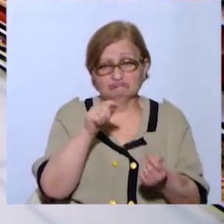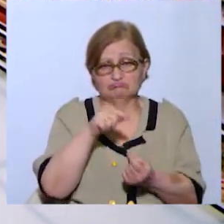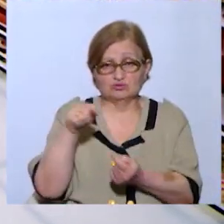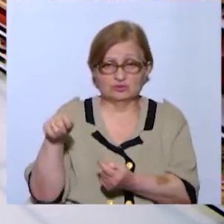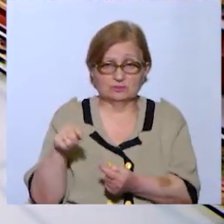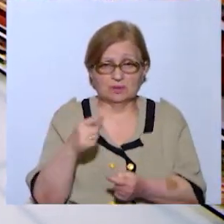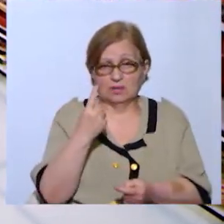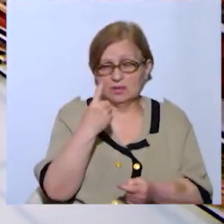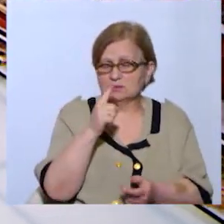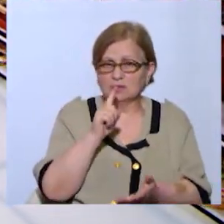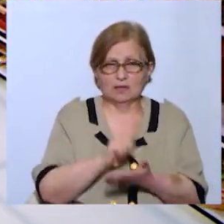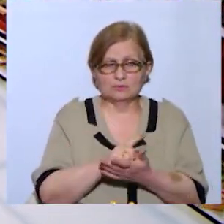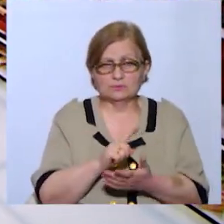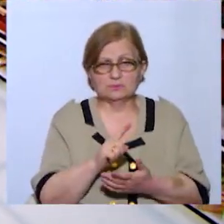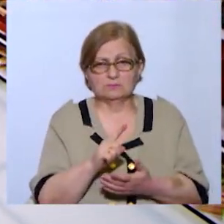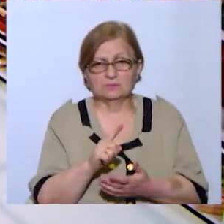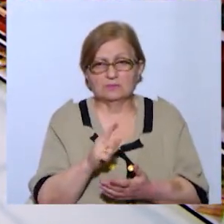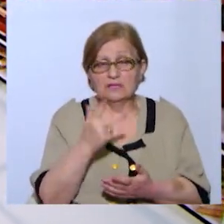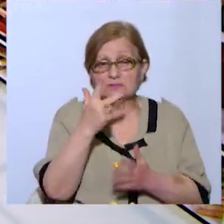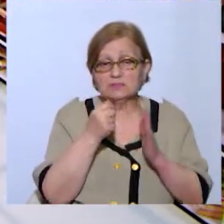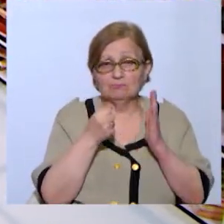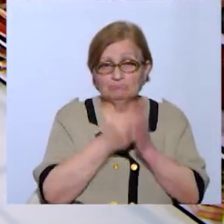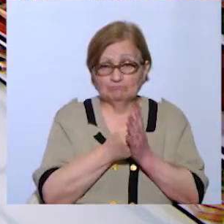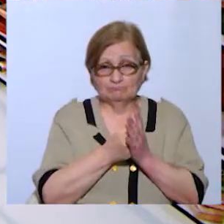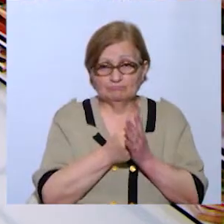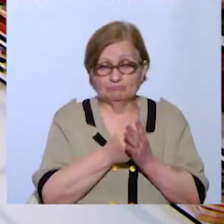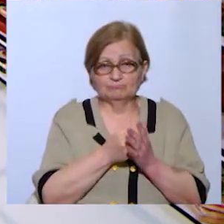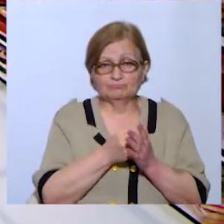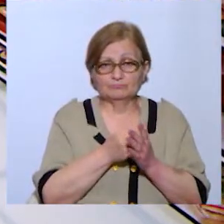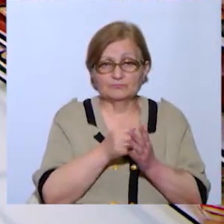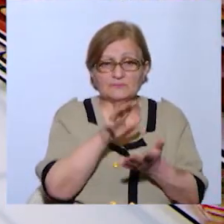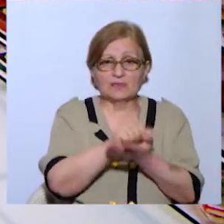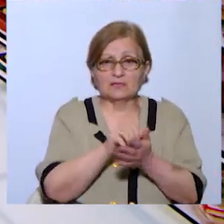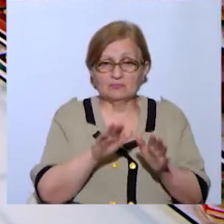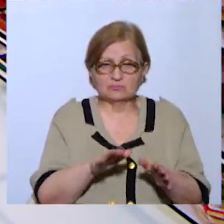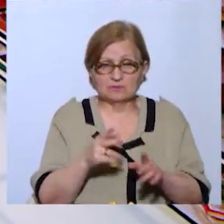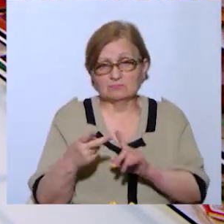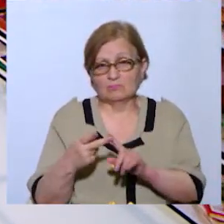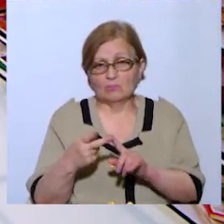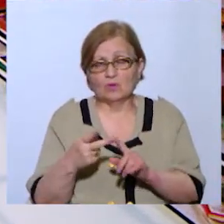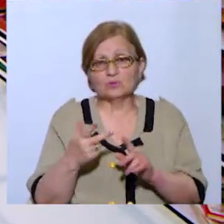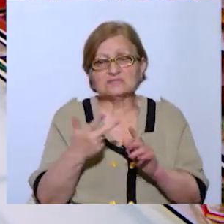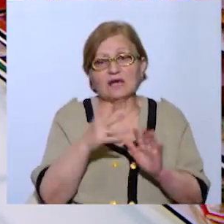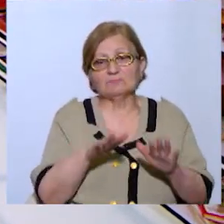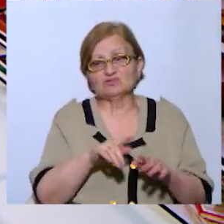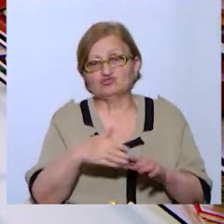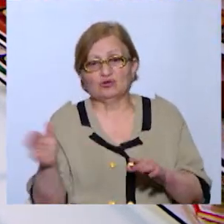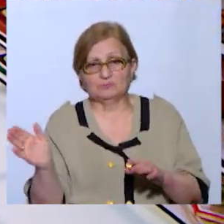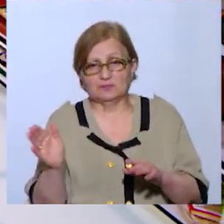ამ 2-დან 1 აუცილებლად 3-ამდე დაიკავებს ადგილს, ხოლო მეორე 3-ის შემდეგ.